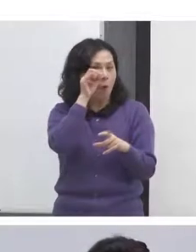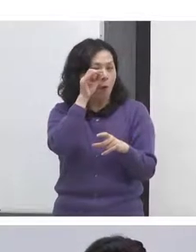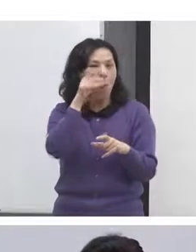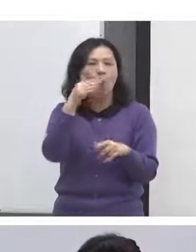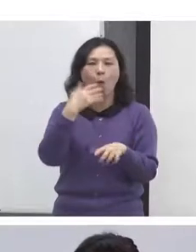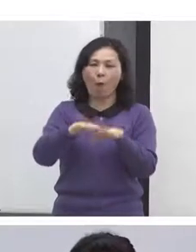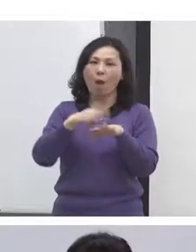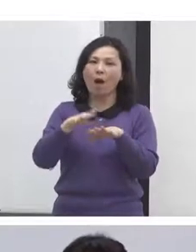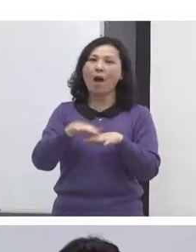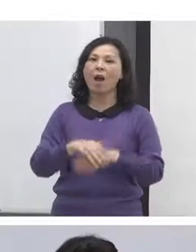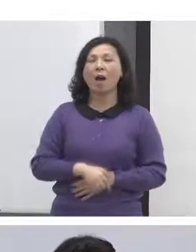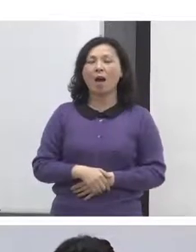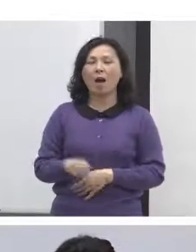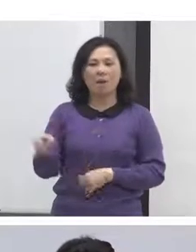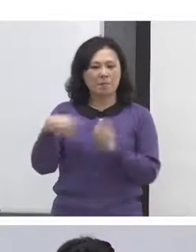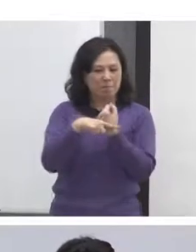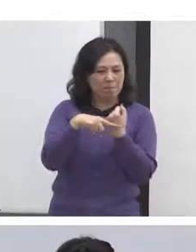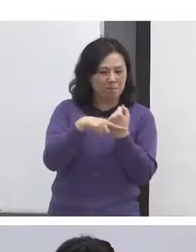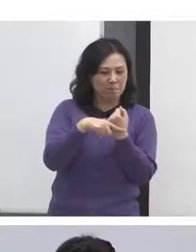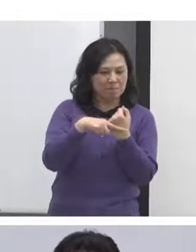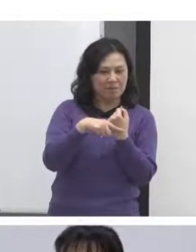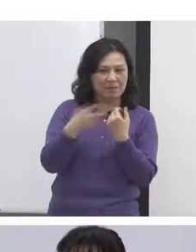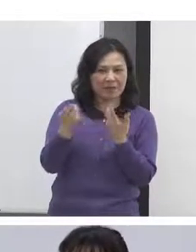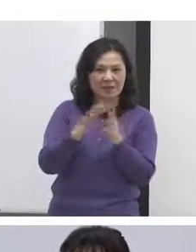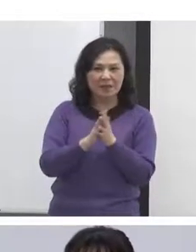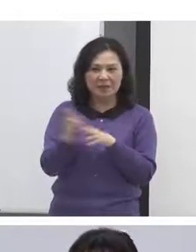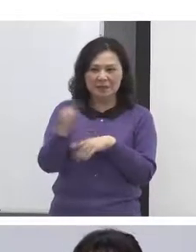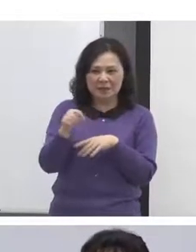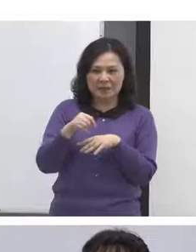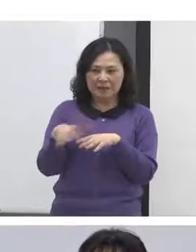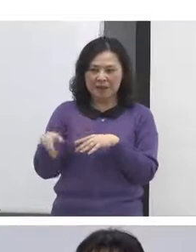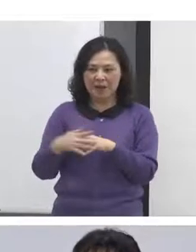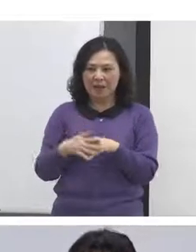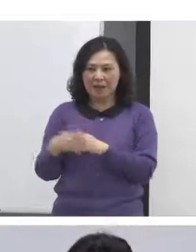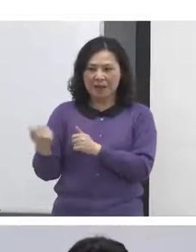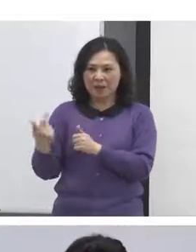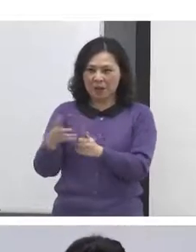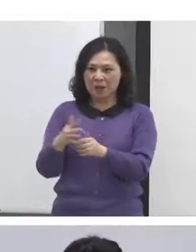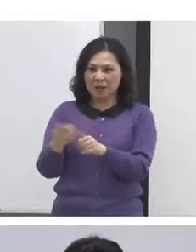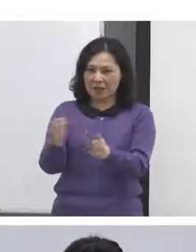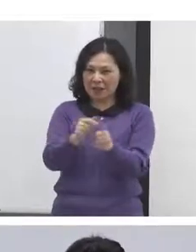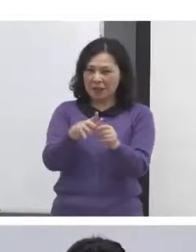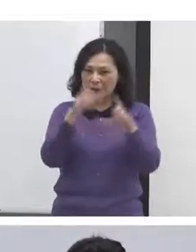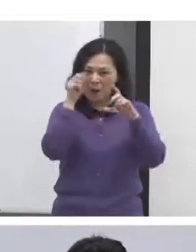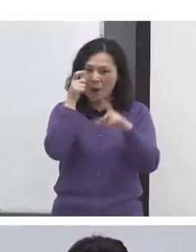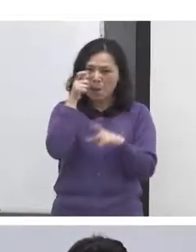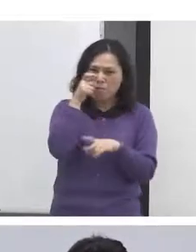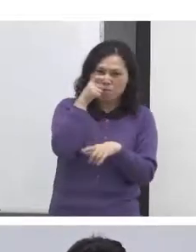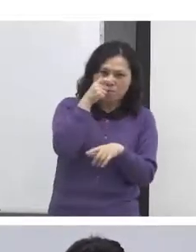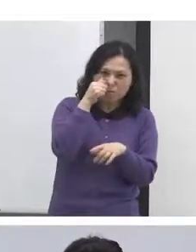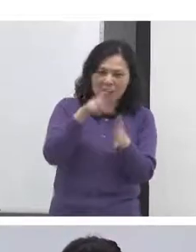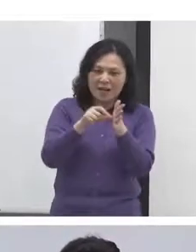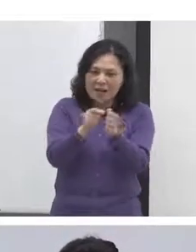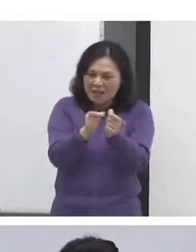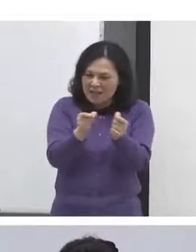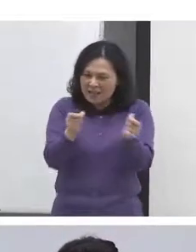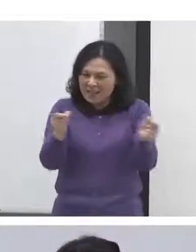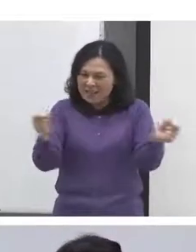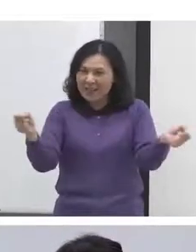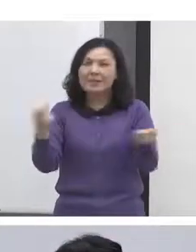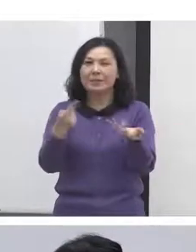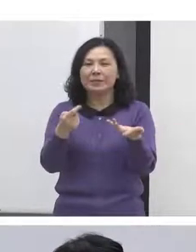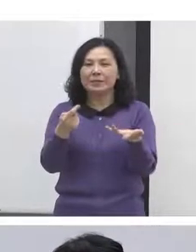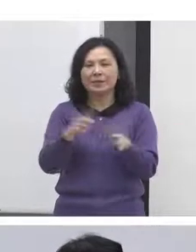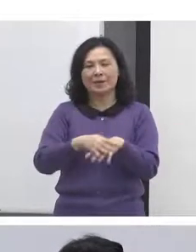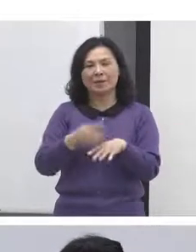究者，他们研究就是说要怎么样让大家粘着度高，对不对？好，那粘着度高，他们就在中间加一些这种